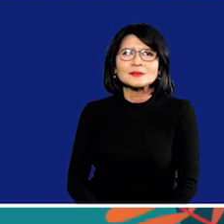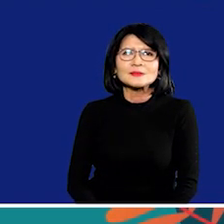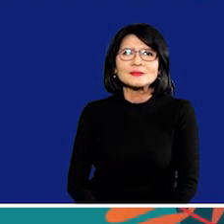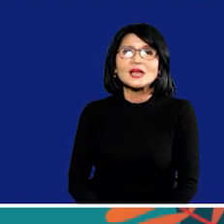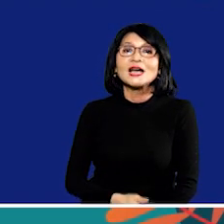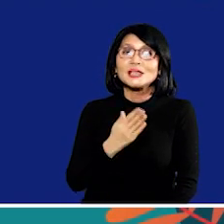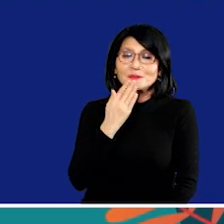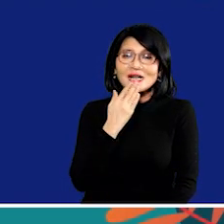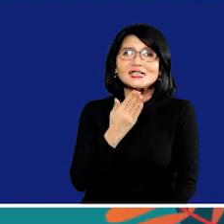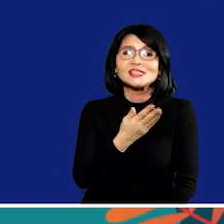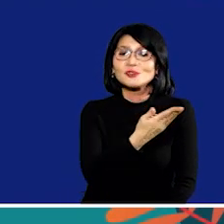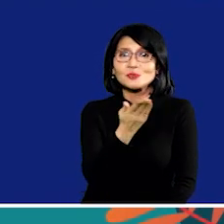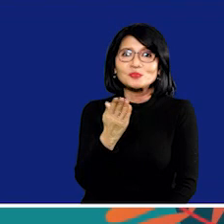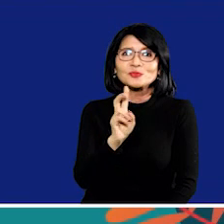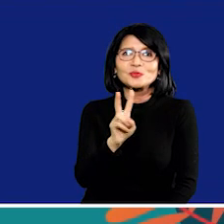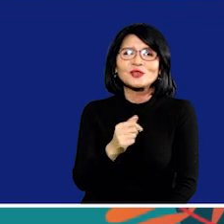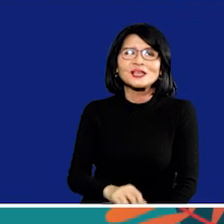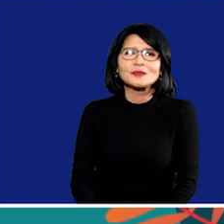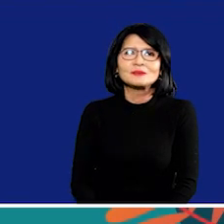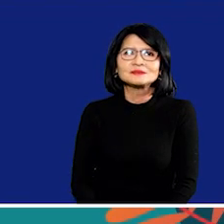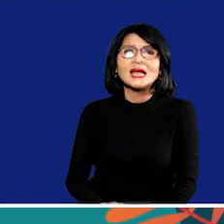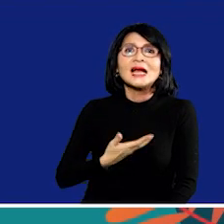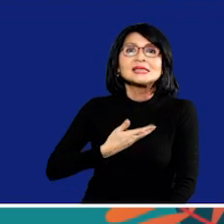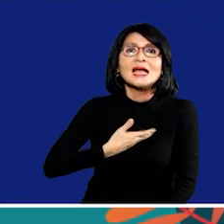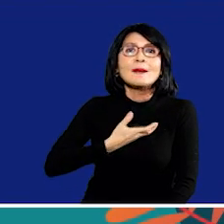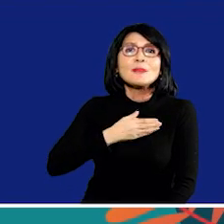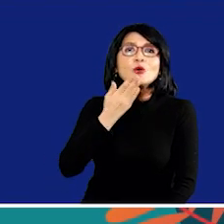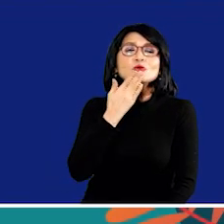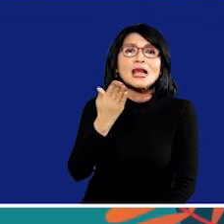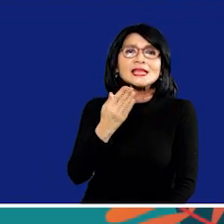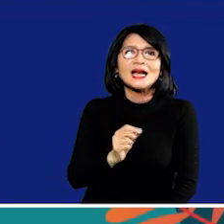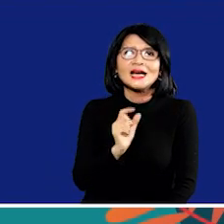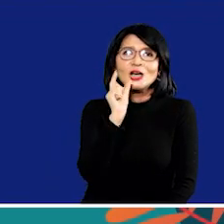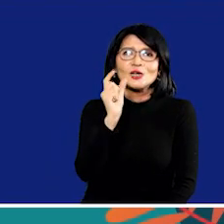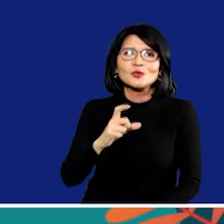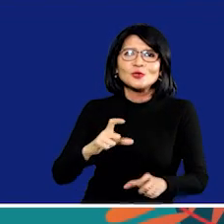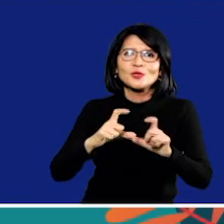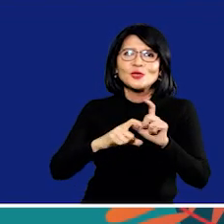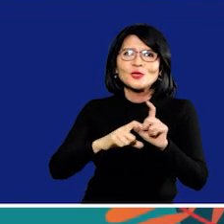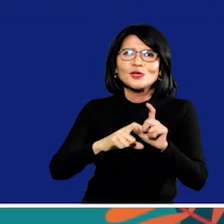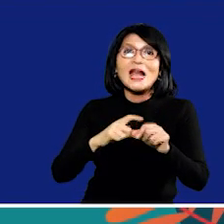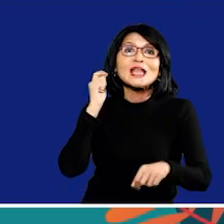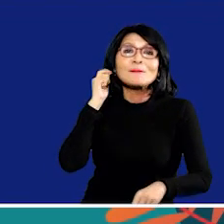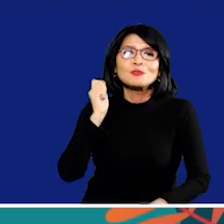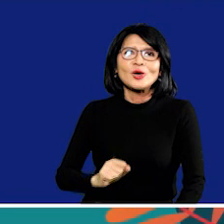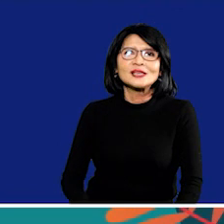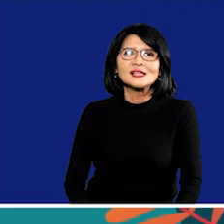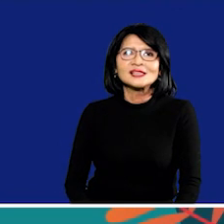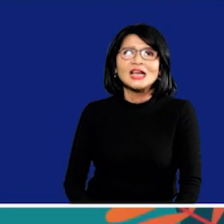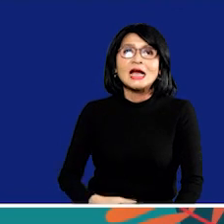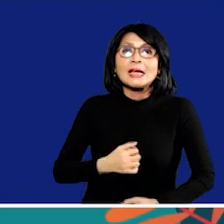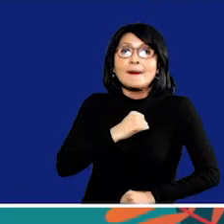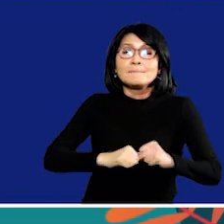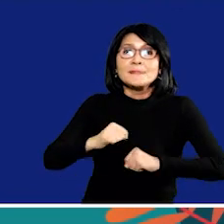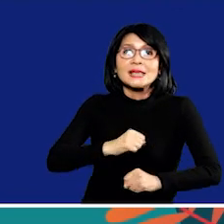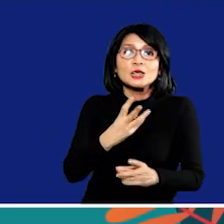Jewa. Iya, Mas Nadiem, ada yang ingin saya tanyakan juga ke Selvin. Izin ya, Mas Nadiem ya. Ini ya, soal peran guru dan juga pengurus panti